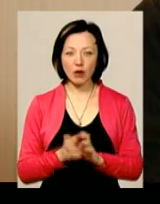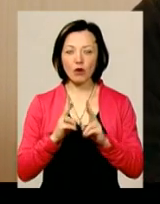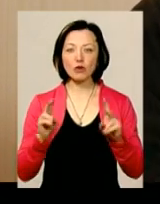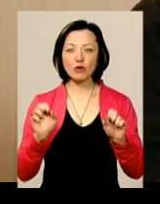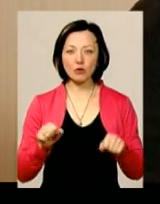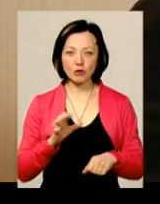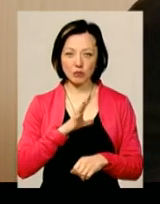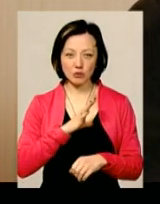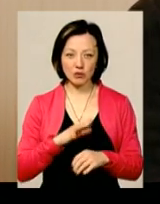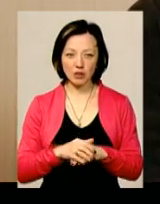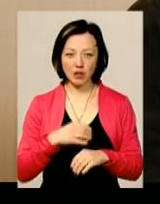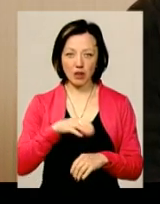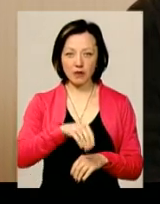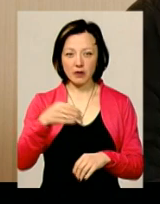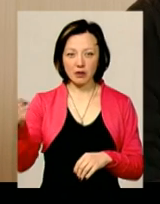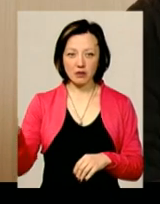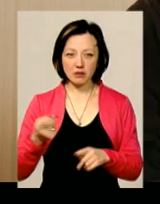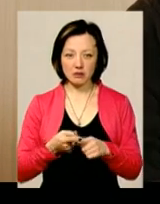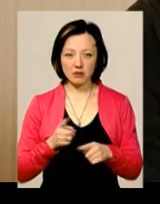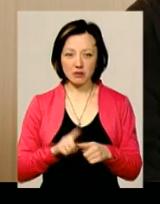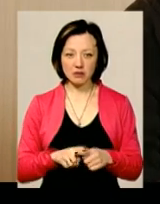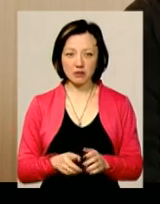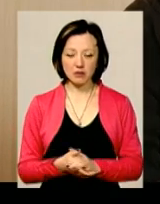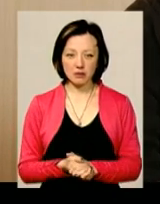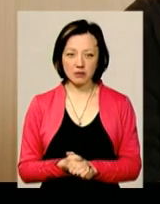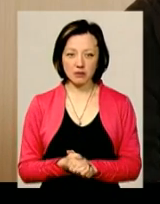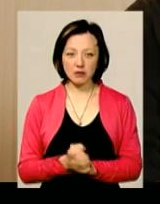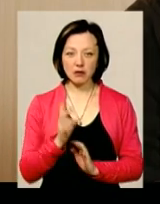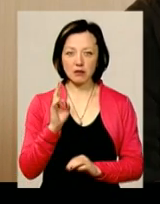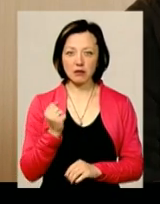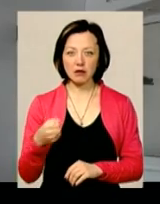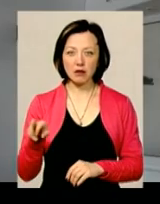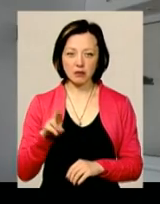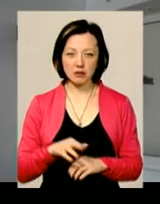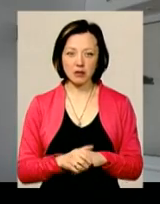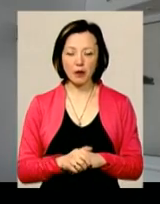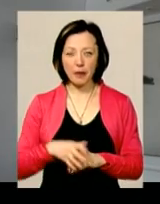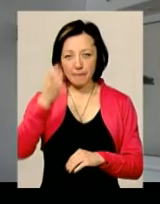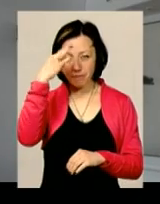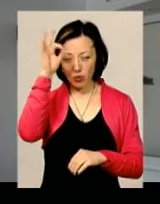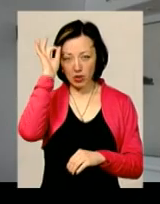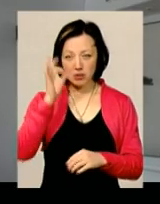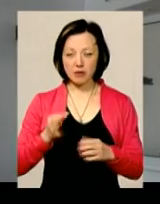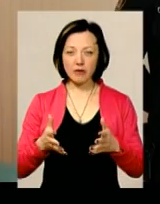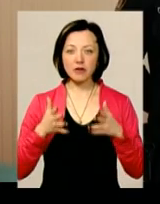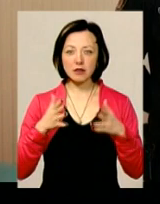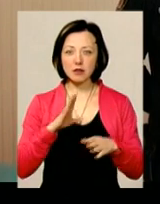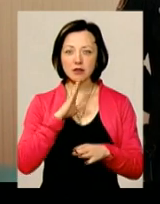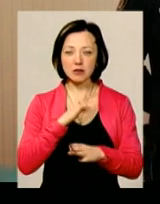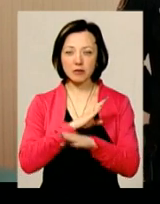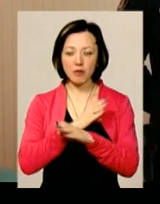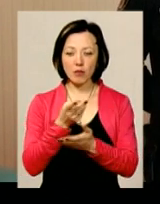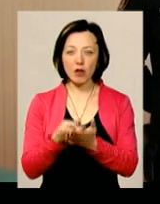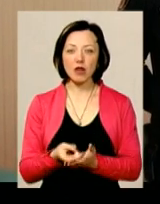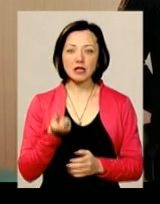бути? Я відкинувся, покривало. Надіжда. Поліція встановила, що труп жінки пролежав у